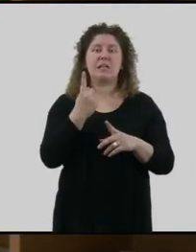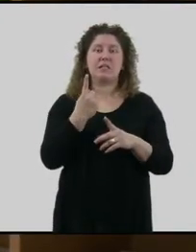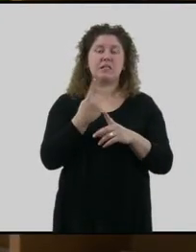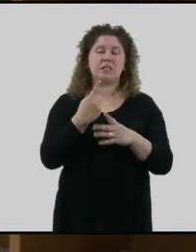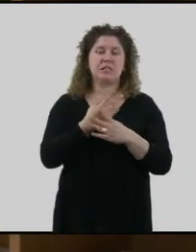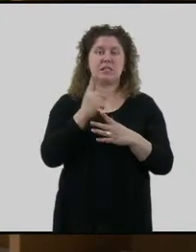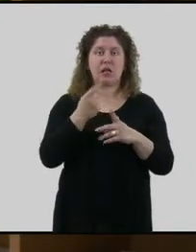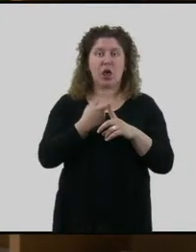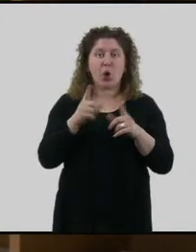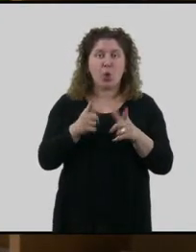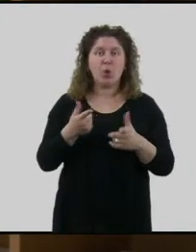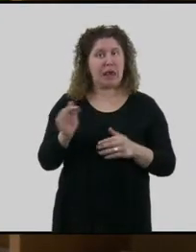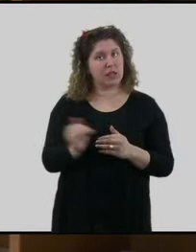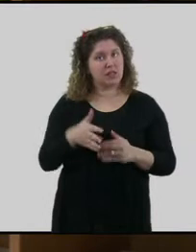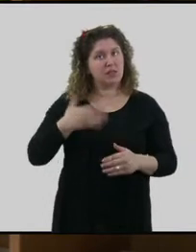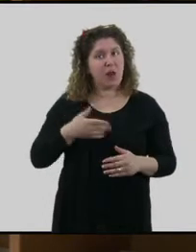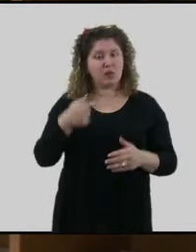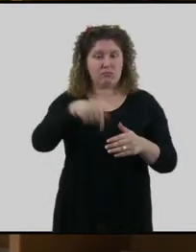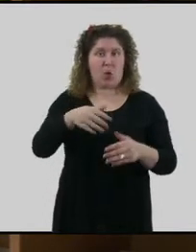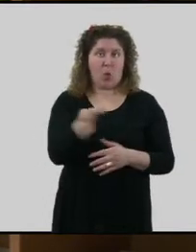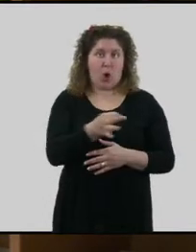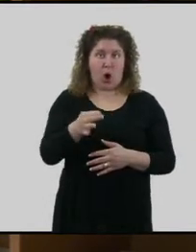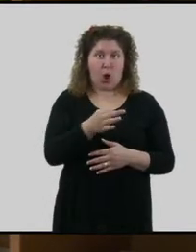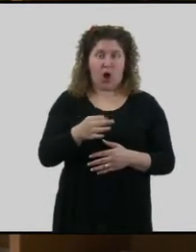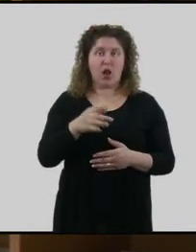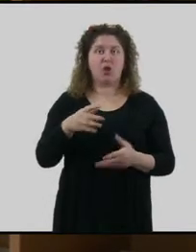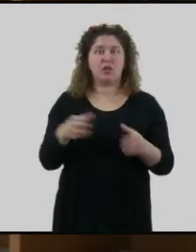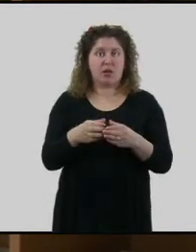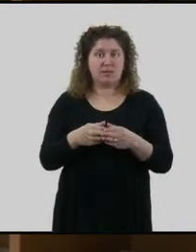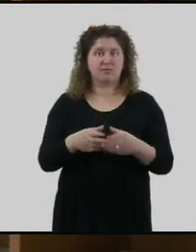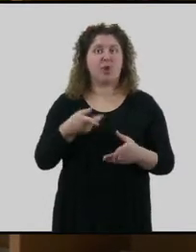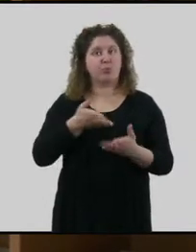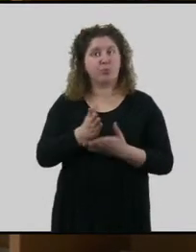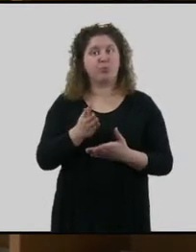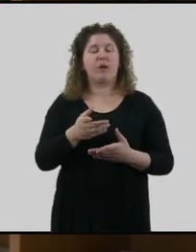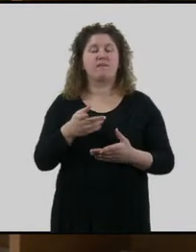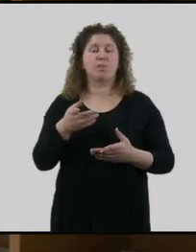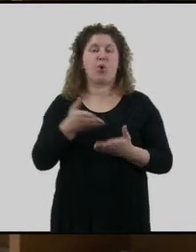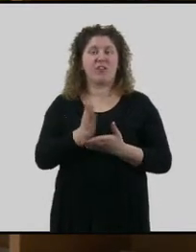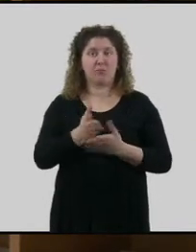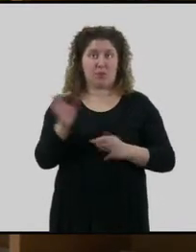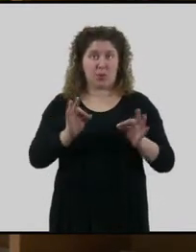naročito djeci i mladima u lokalnoj zajednici. Program ćemo provoditi na području grada Samobora i okolice.